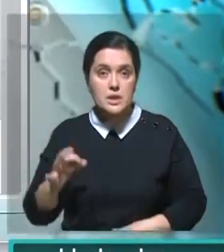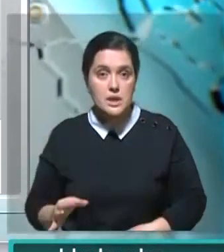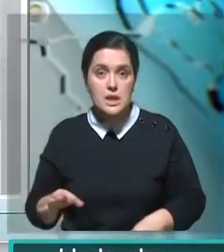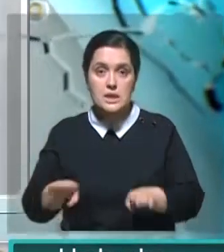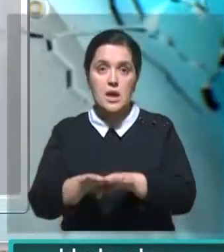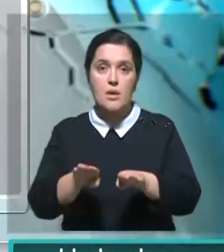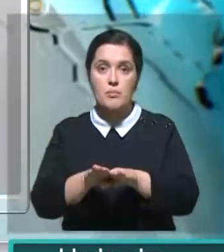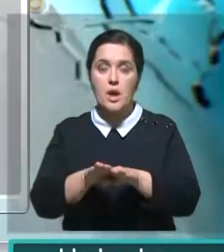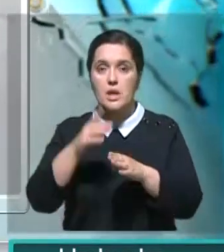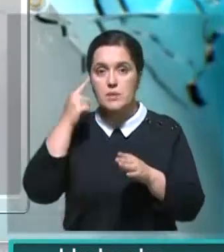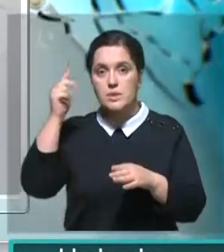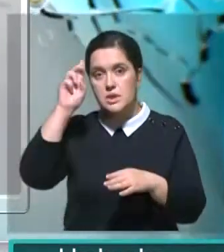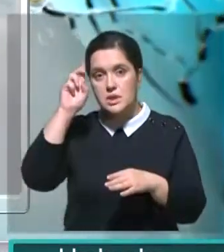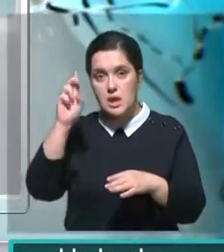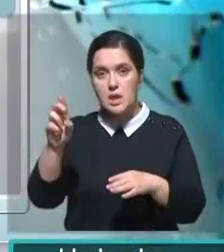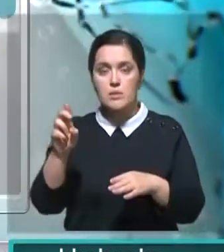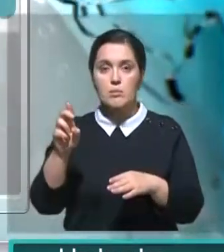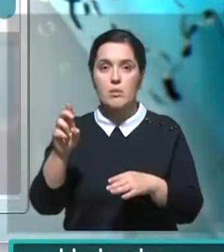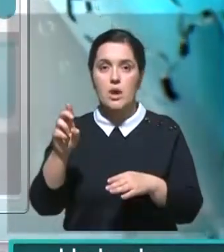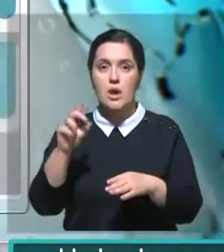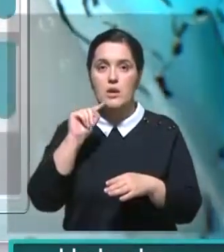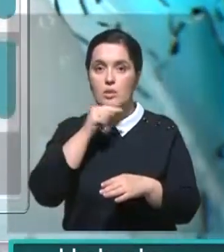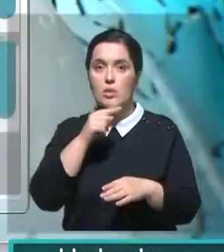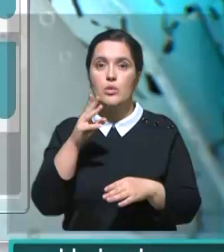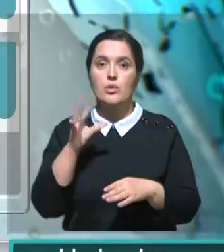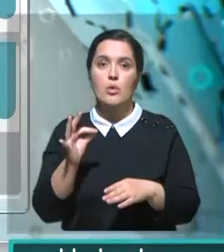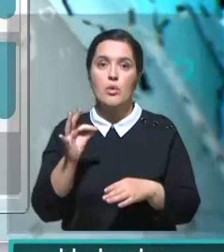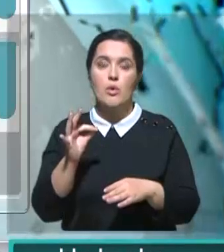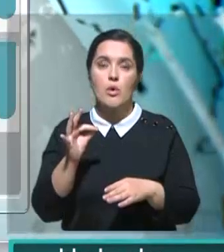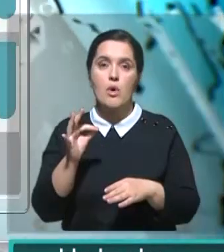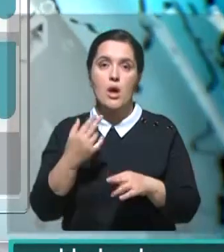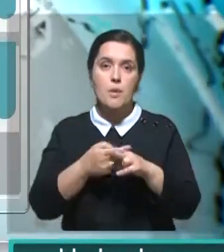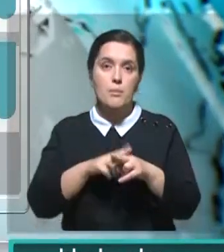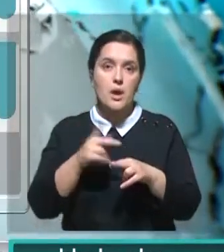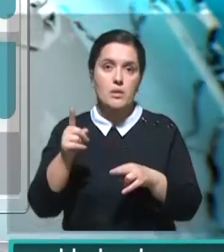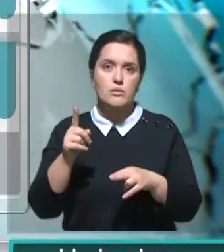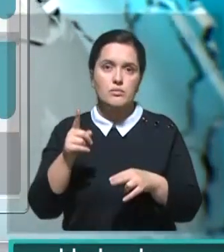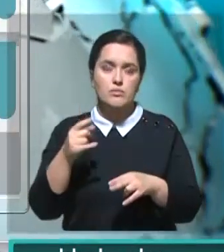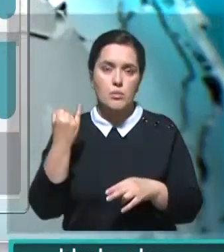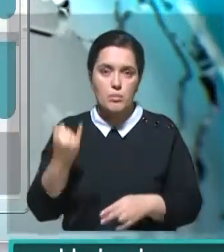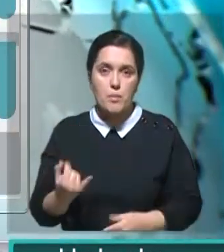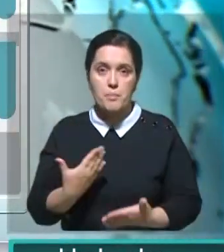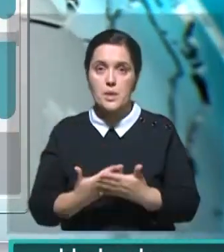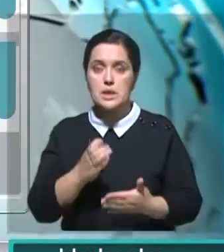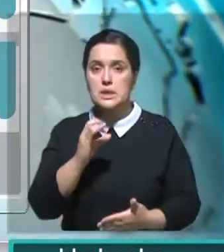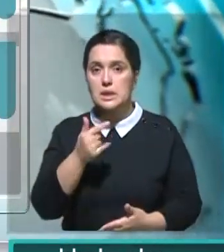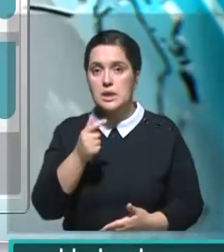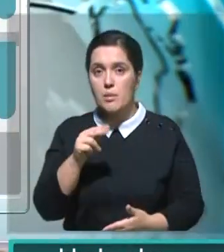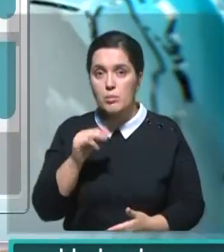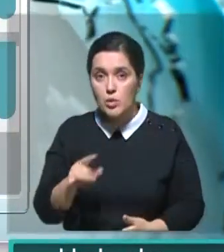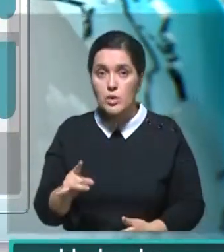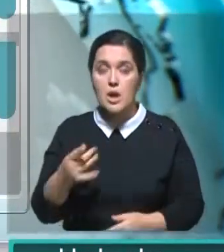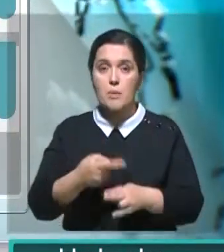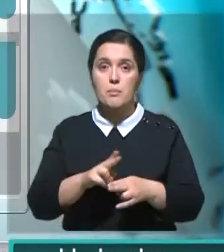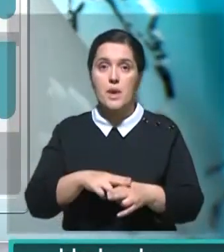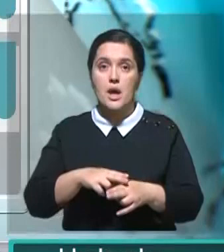сравнивать с некоторыми другими азиатскими странами с развитой экономикой, то положение выглядит и вовсе удручающим. К примеру, в Сингапуре